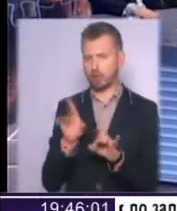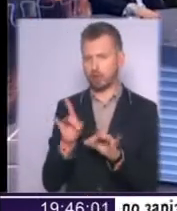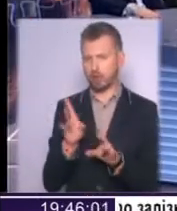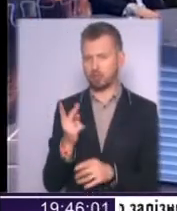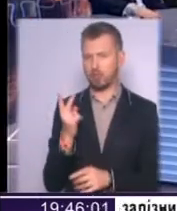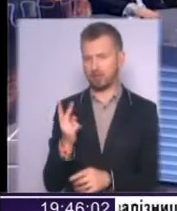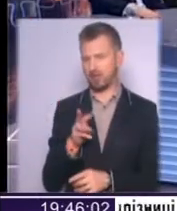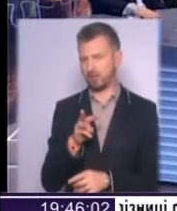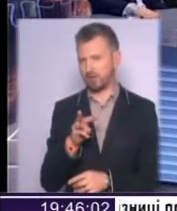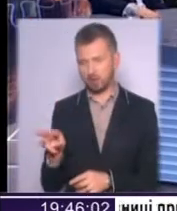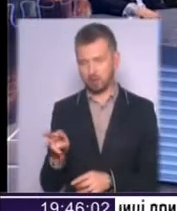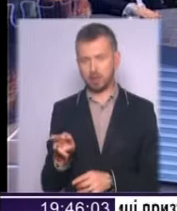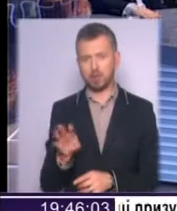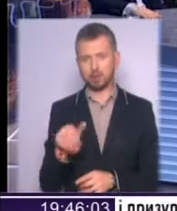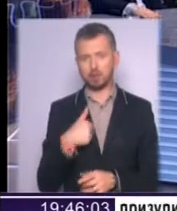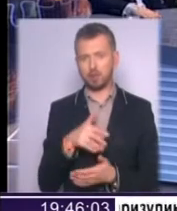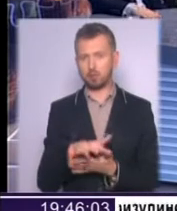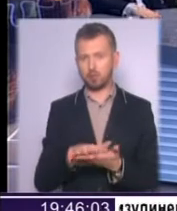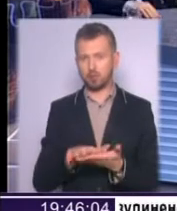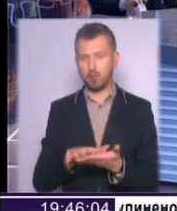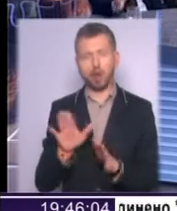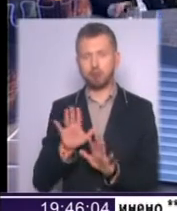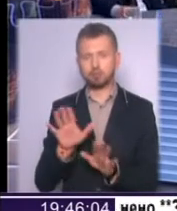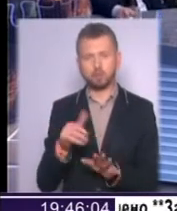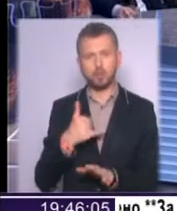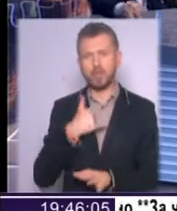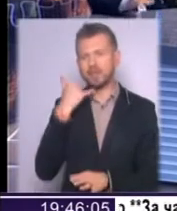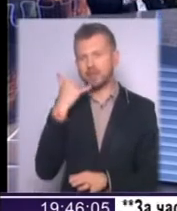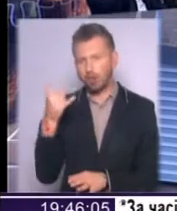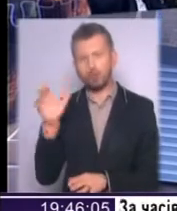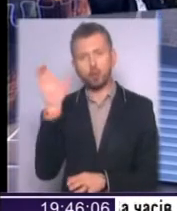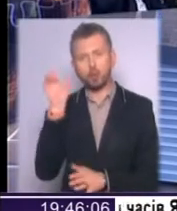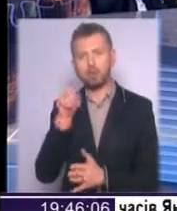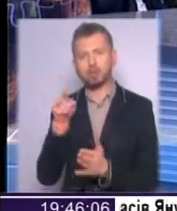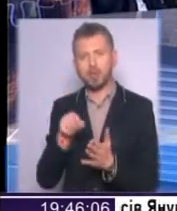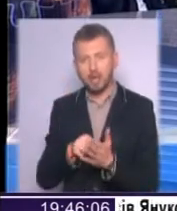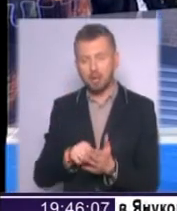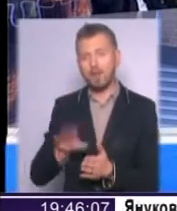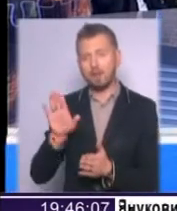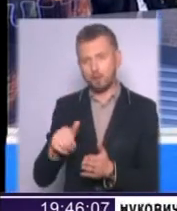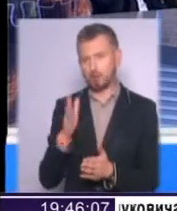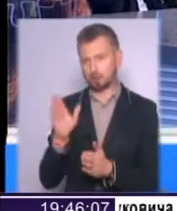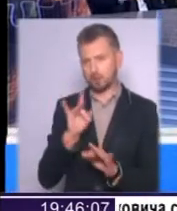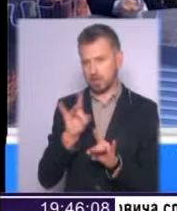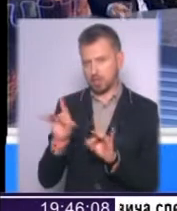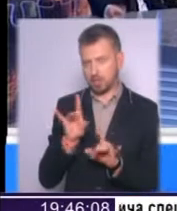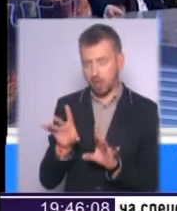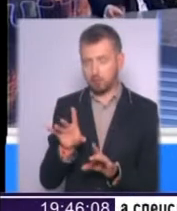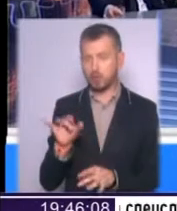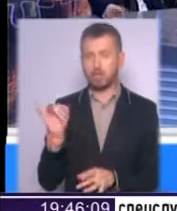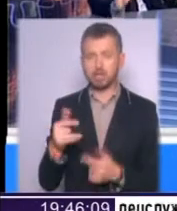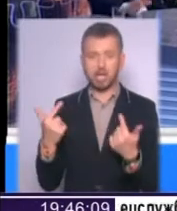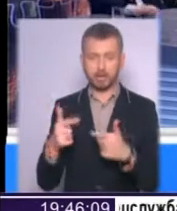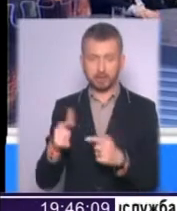хвилинки. Після неї ми про... В нас дзвіночок, мені підказують, є. Послухаємо ми запитання, потім перервемося на рекламу, і гість студії